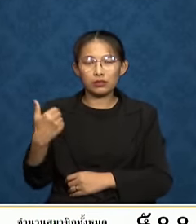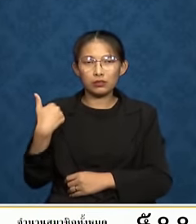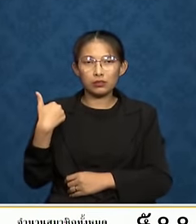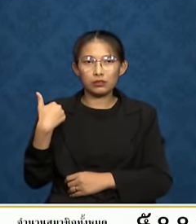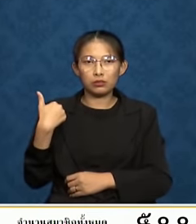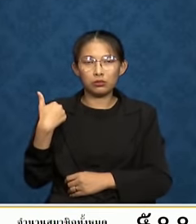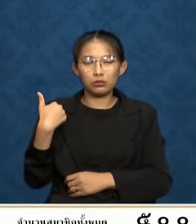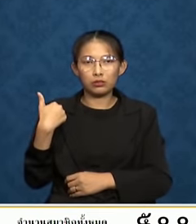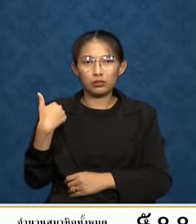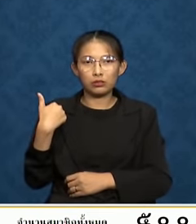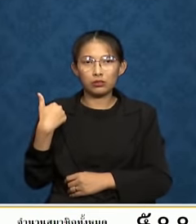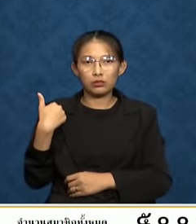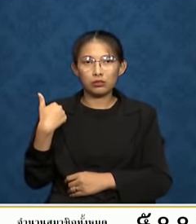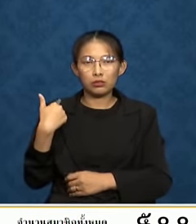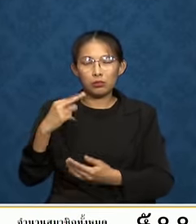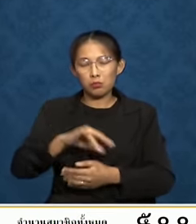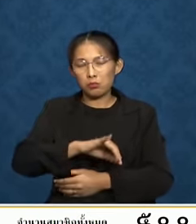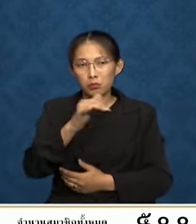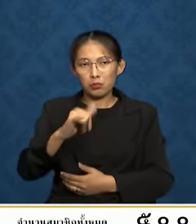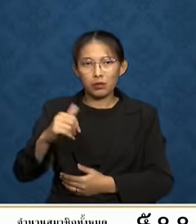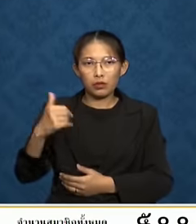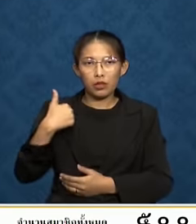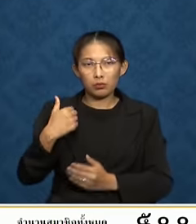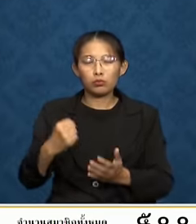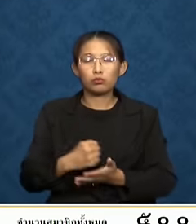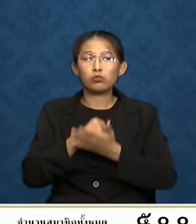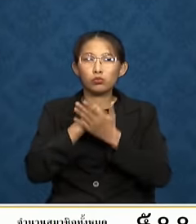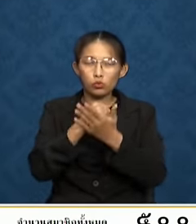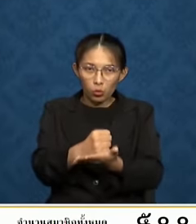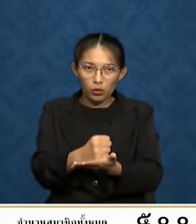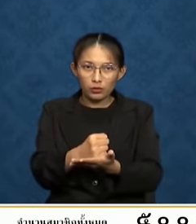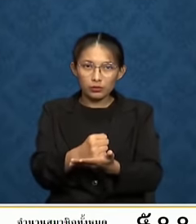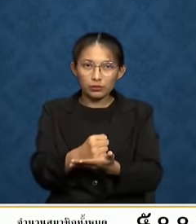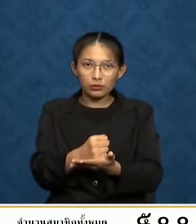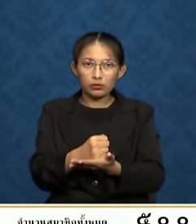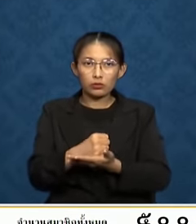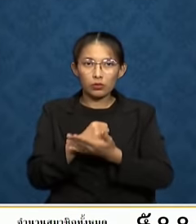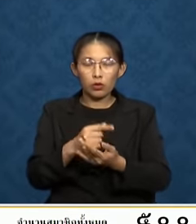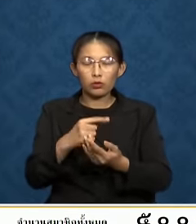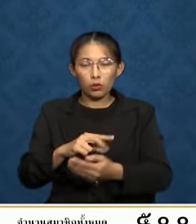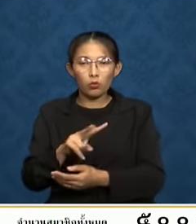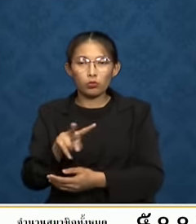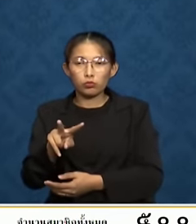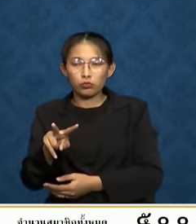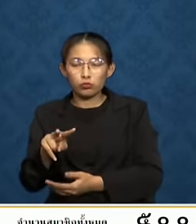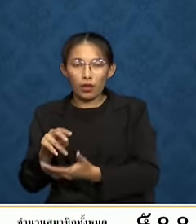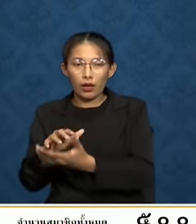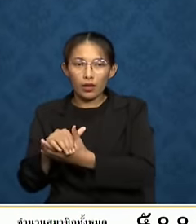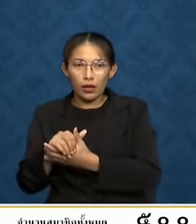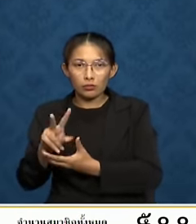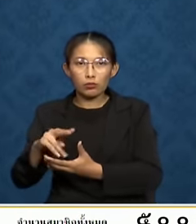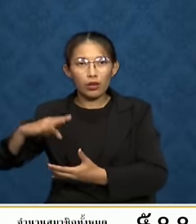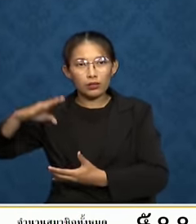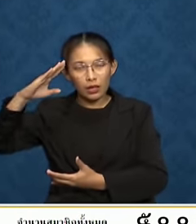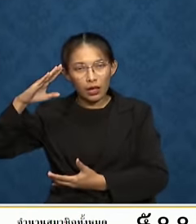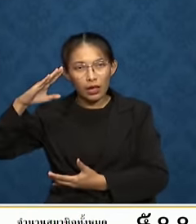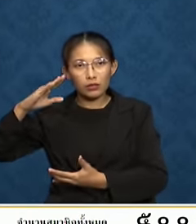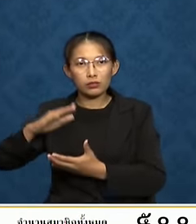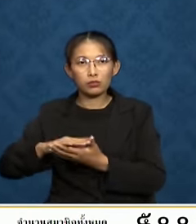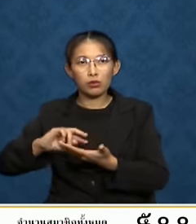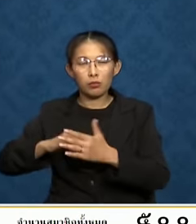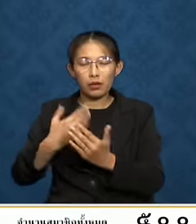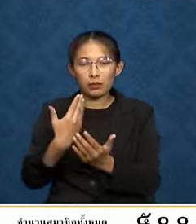คล้ายๆกับว่าเกิดการเกื้อกูลกันระหว่างก็ภรรยาทหารแะทหารชั้นผู้น้อย